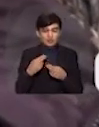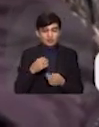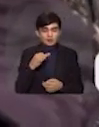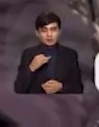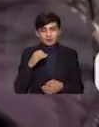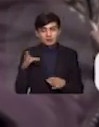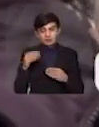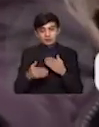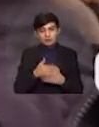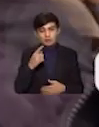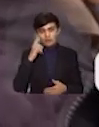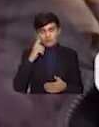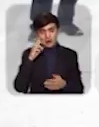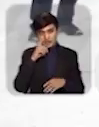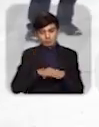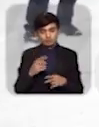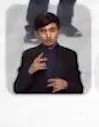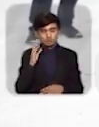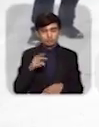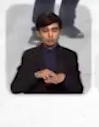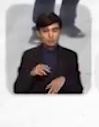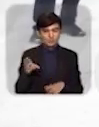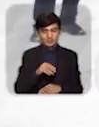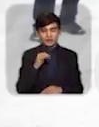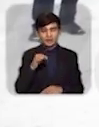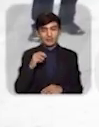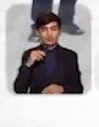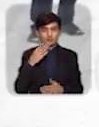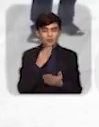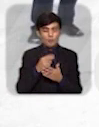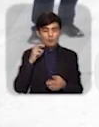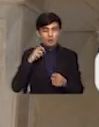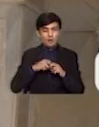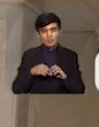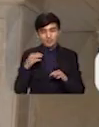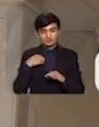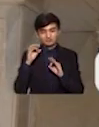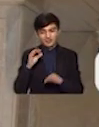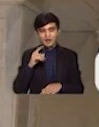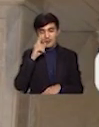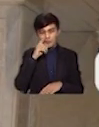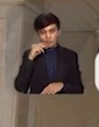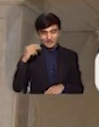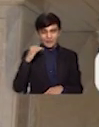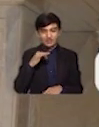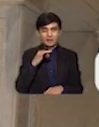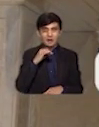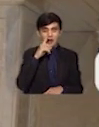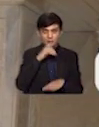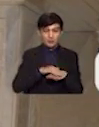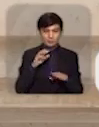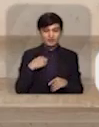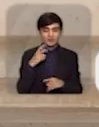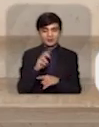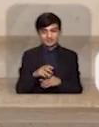жауапқа тартуды талап етеміз дейді. Мәселелерін арқалап келіп, президент пен үкіметтегілерге жеткізбек болған олар сол күні көпірден ара салмай қалған